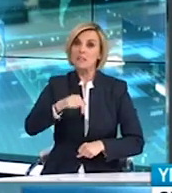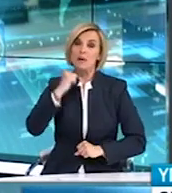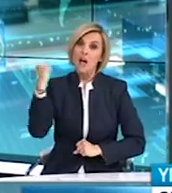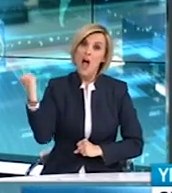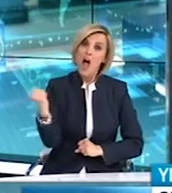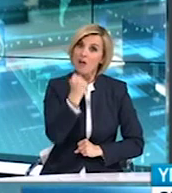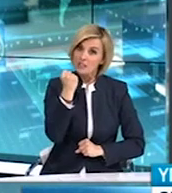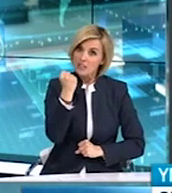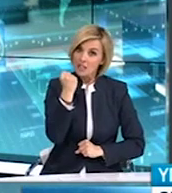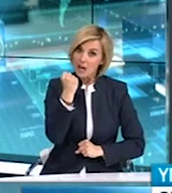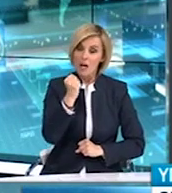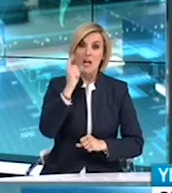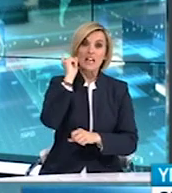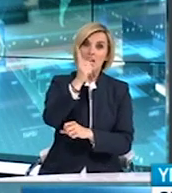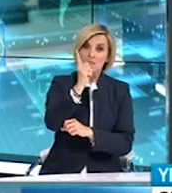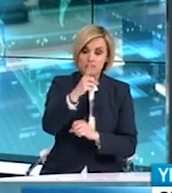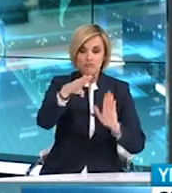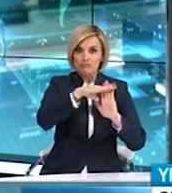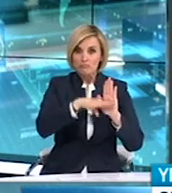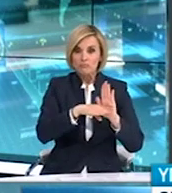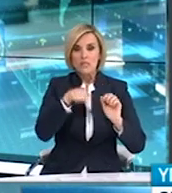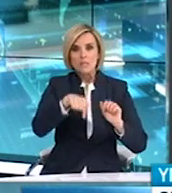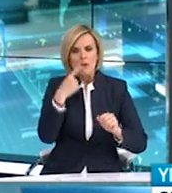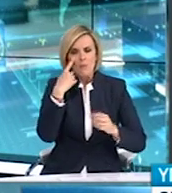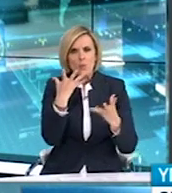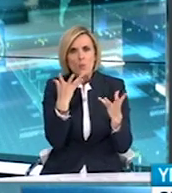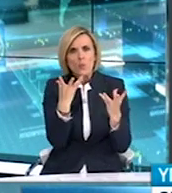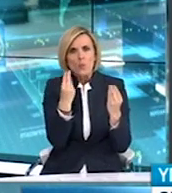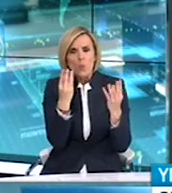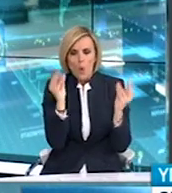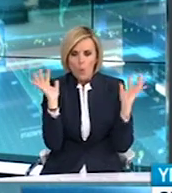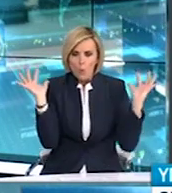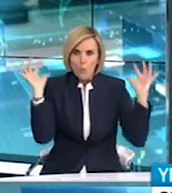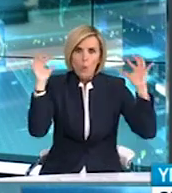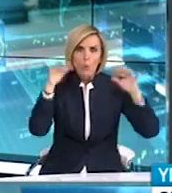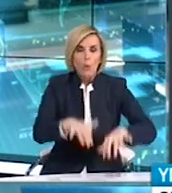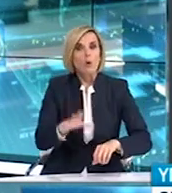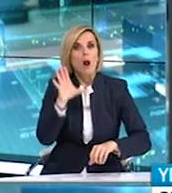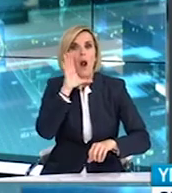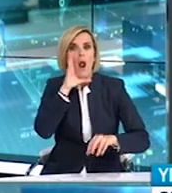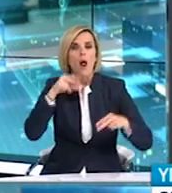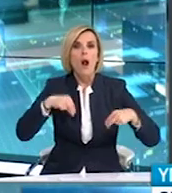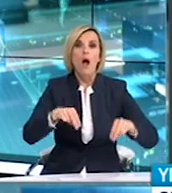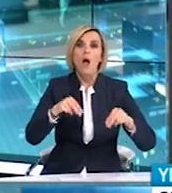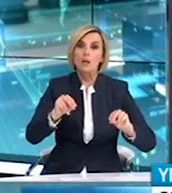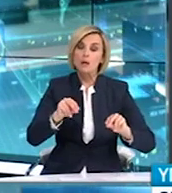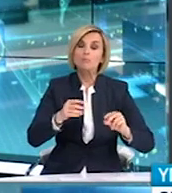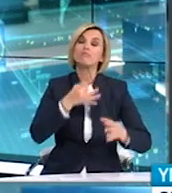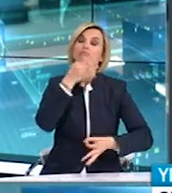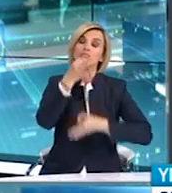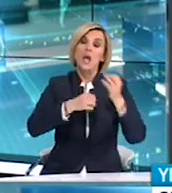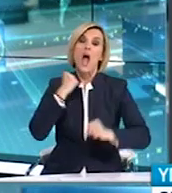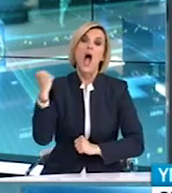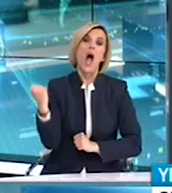κατάσταση δεν ήταν αυτή που έπρεπε, με αποτέλεσμα να δημιουργηθούν προφανείς κίνδυνοι για τη δημόσια υγεία και την εξάπλωση της νόσου. Ξεκαθαρίζουμε λοιπόν